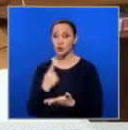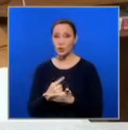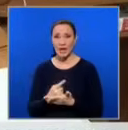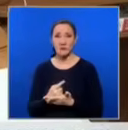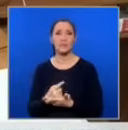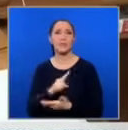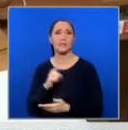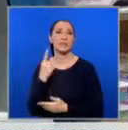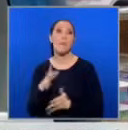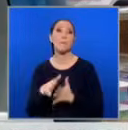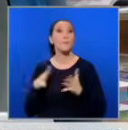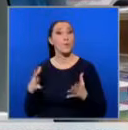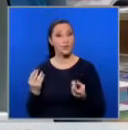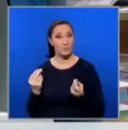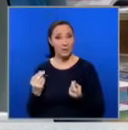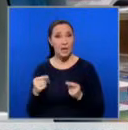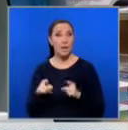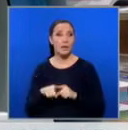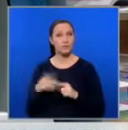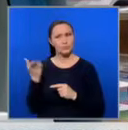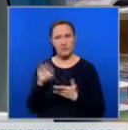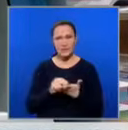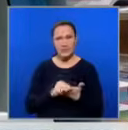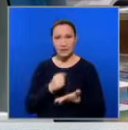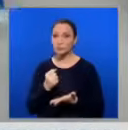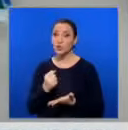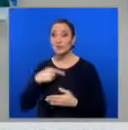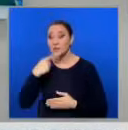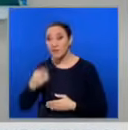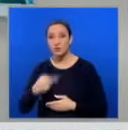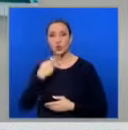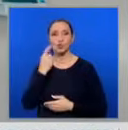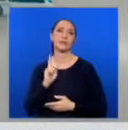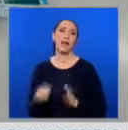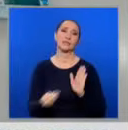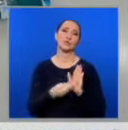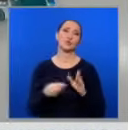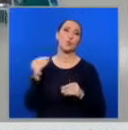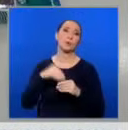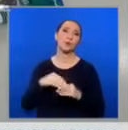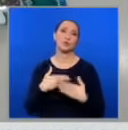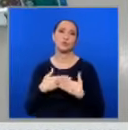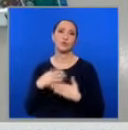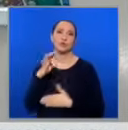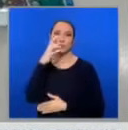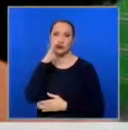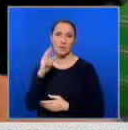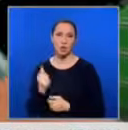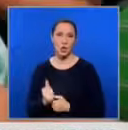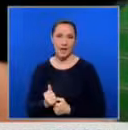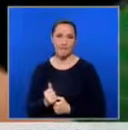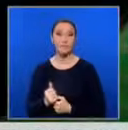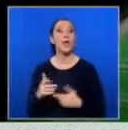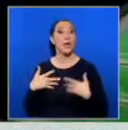не само за повече пари, като те са изчислили, че в бюджета за до година трябва да се заложат допълнително близо 40 милиона лева.